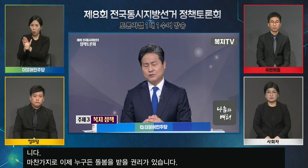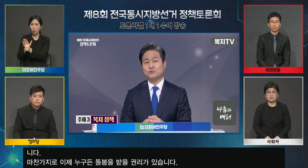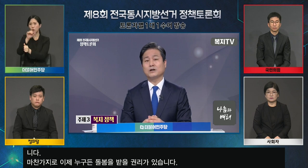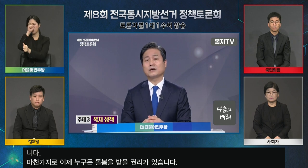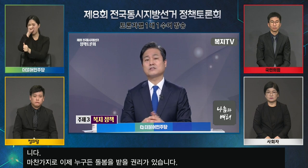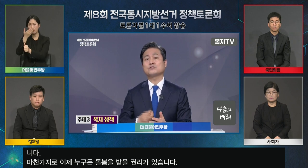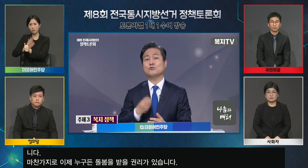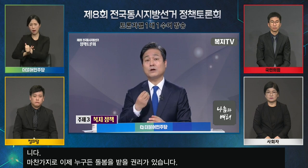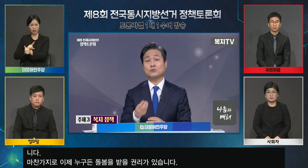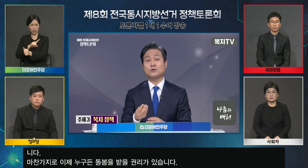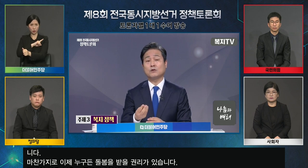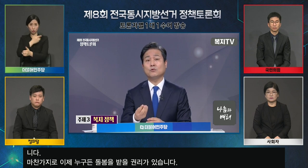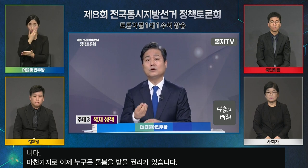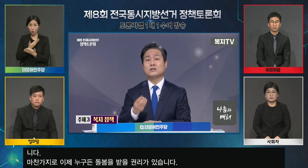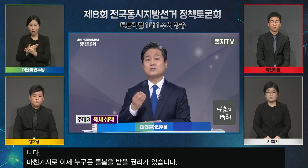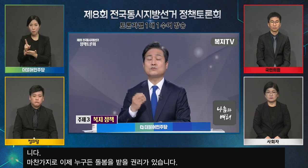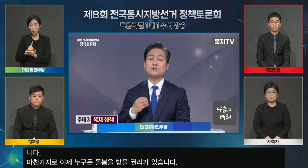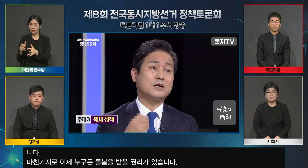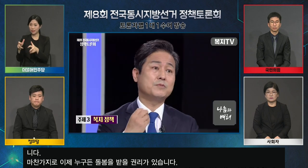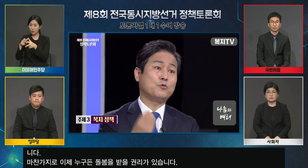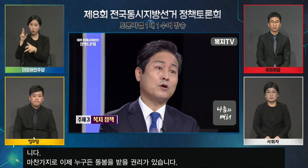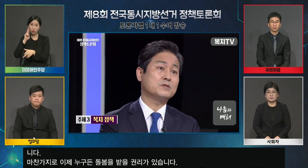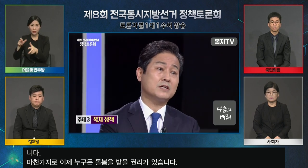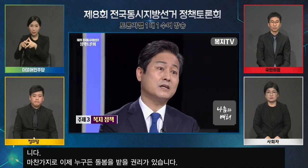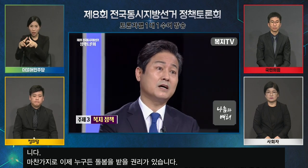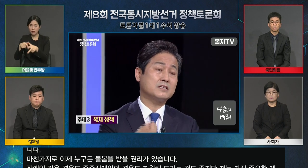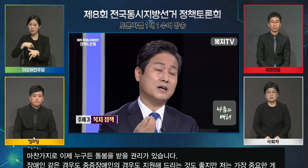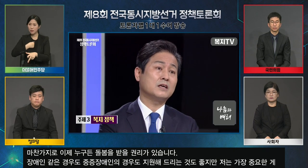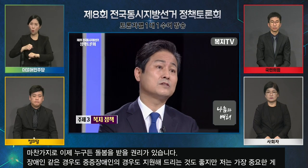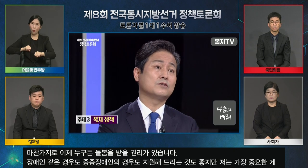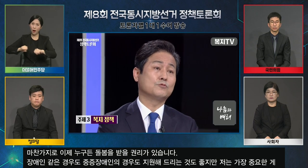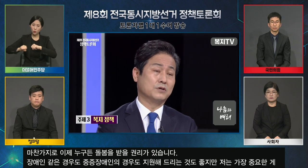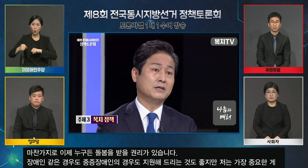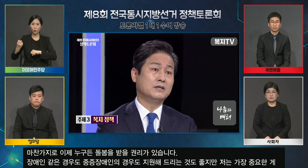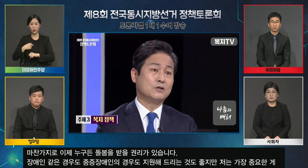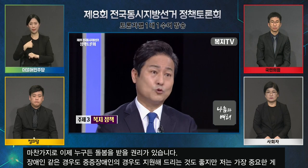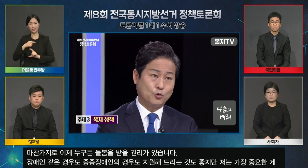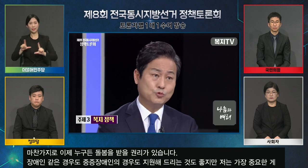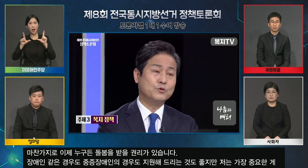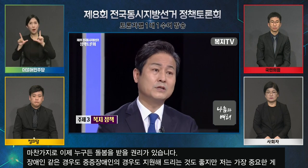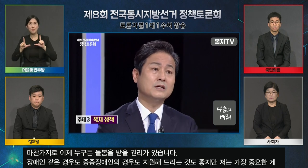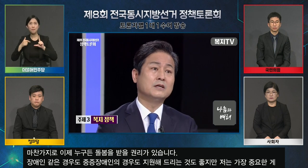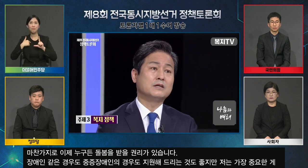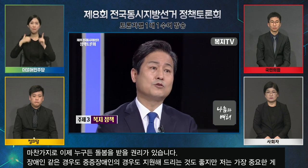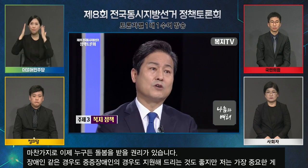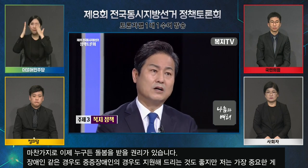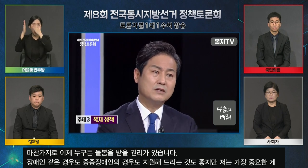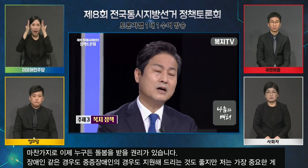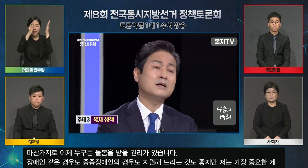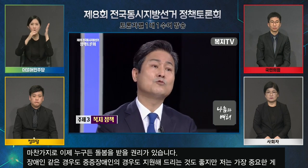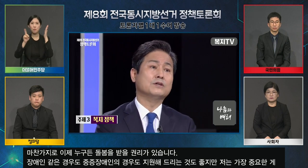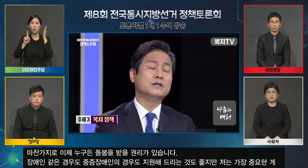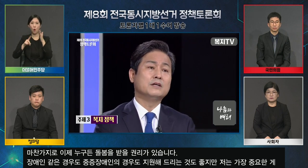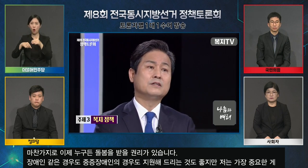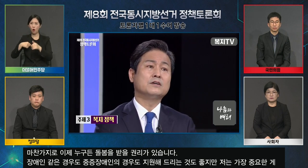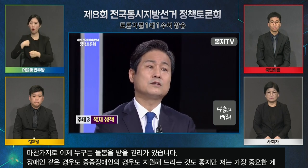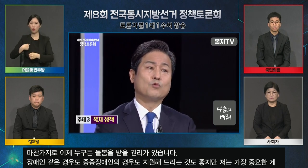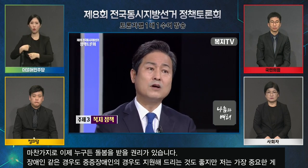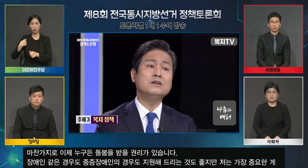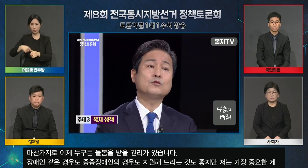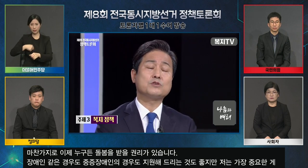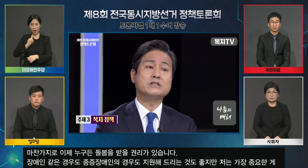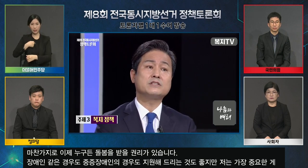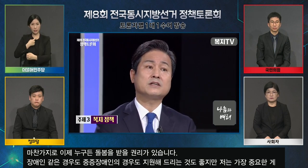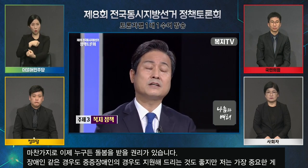저는 가장 중요한 게 스스로 활동하고, 스스로 삶의 보람을 찾아가는 자기결정권, 교육권, 그리고 건강권, 이런